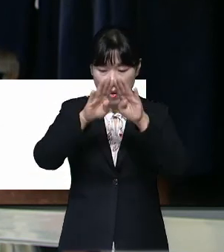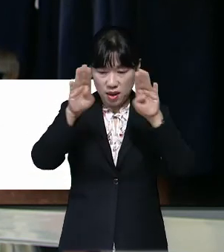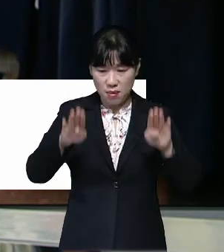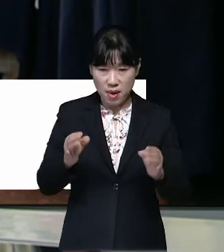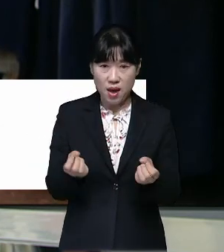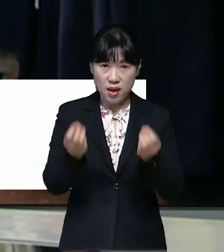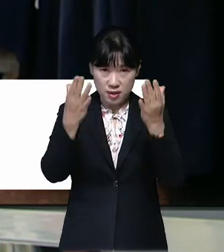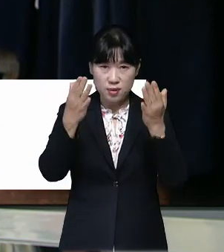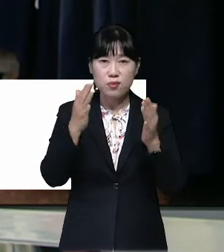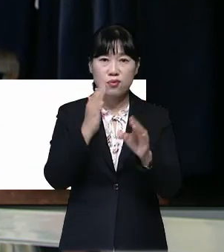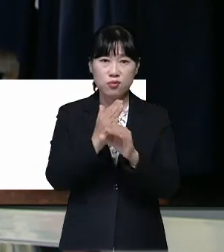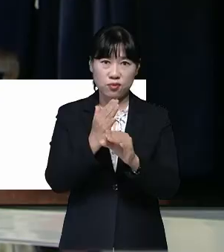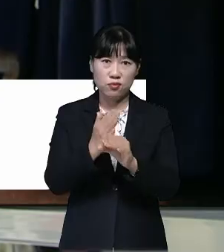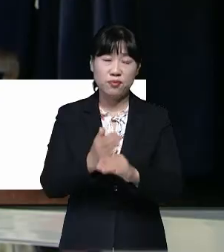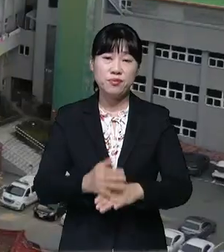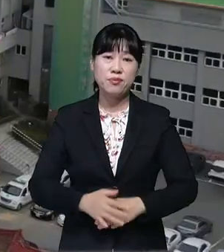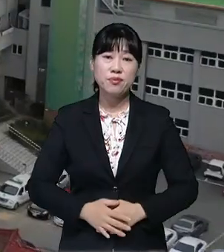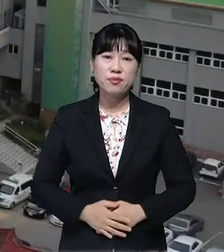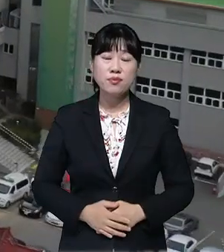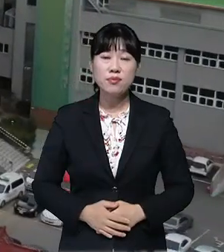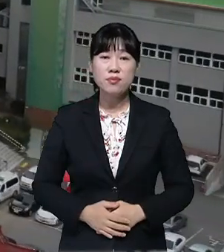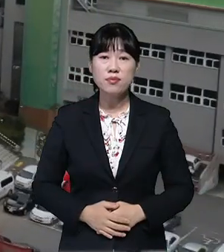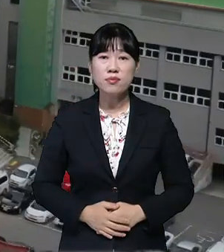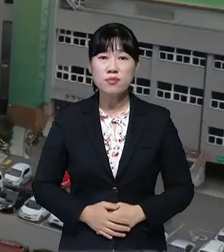기자의 보도입니다.